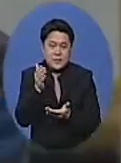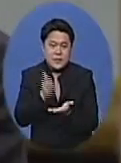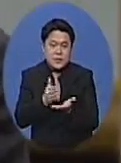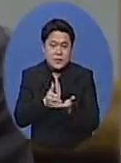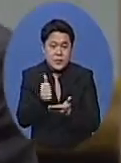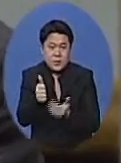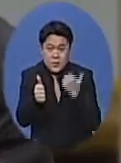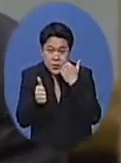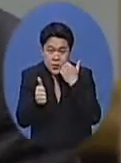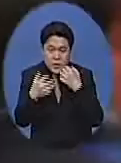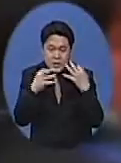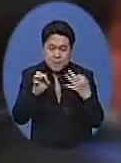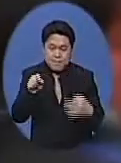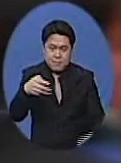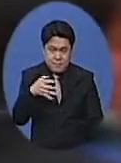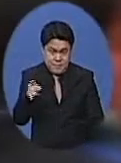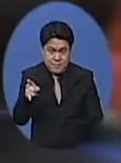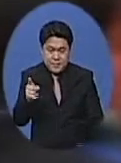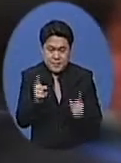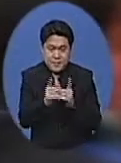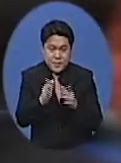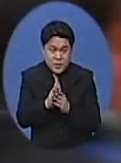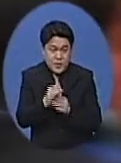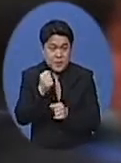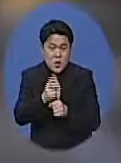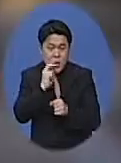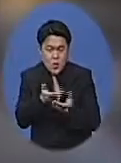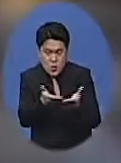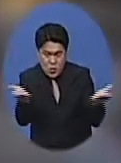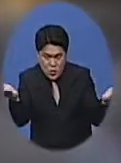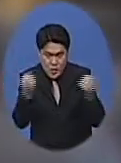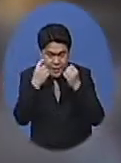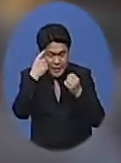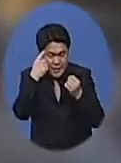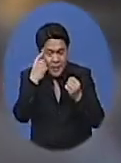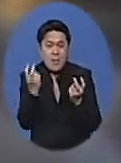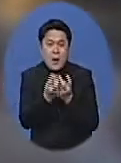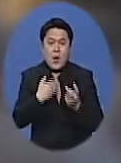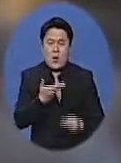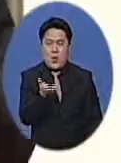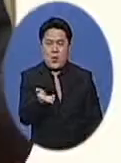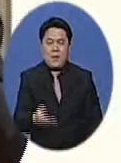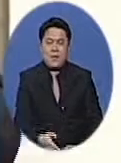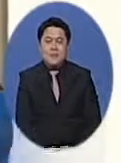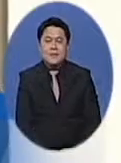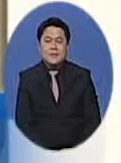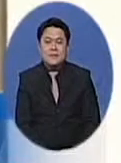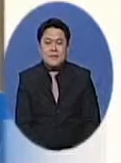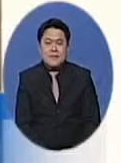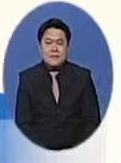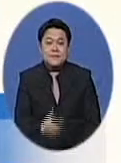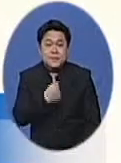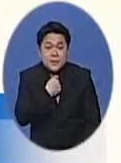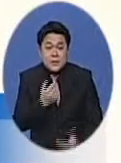디자이너입니다. 직접 만든 효과음을 들려주며 창의성을 발휘하는 비법을 전수해줍니다. 하고자 하는